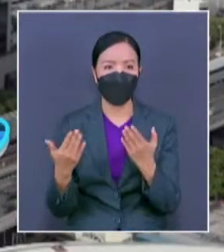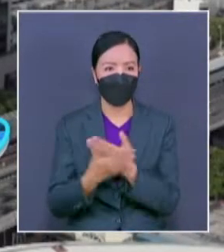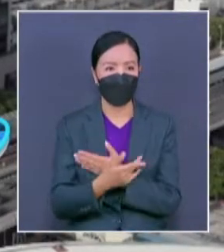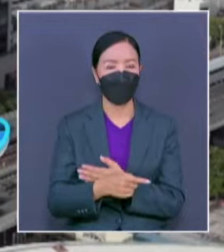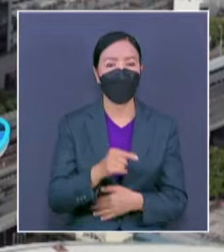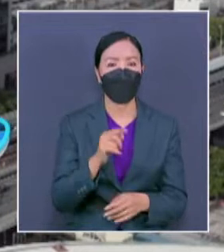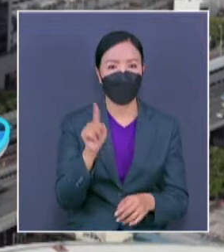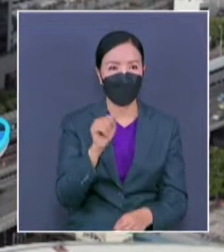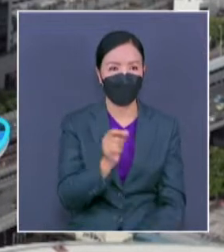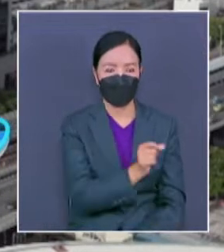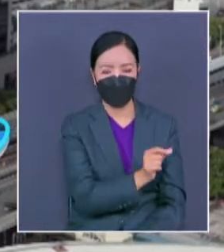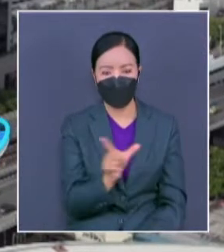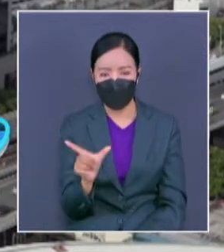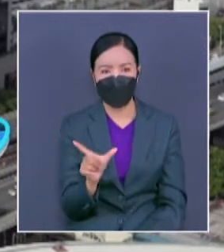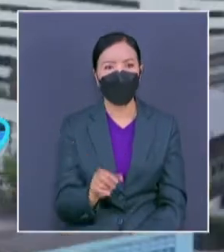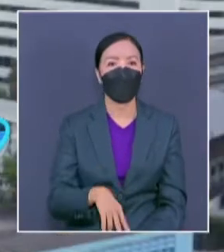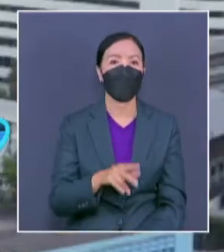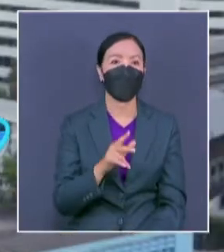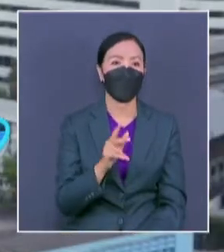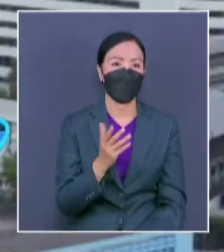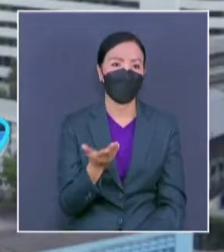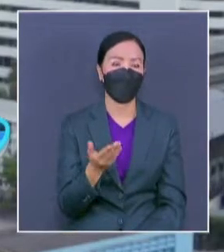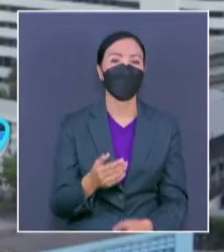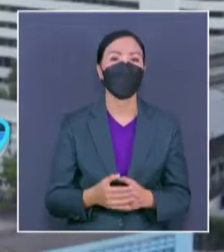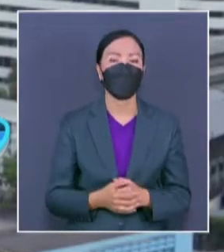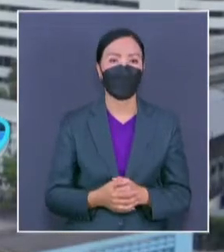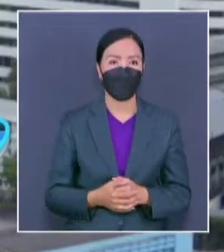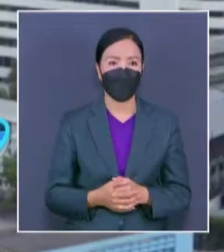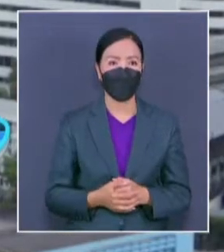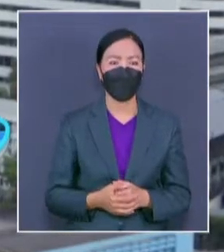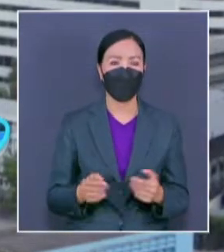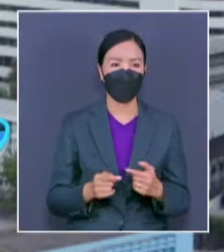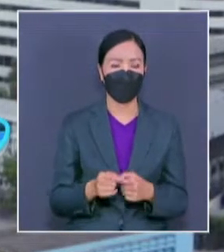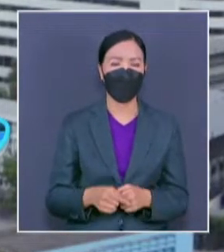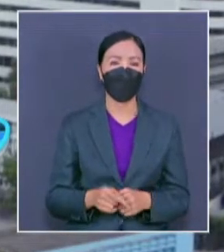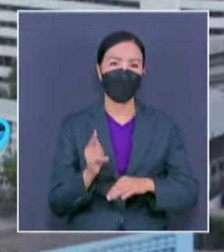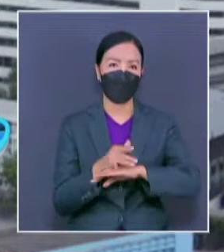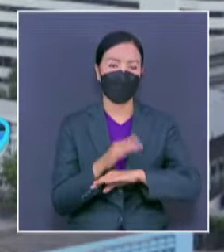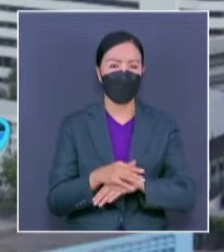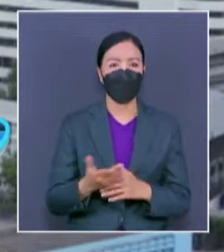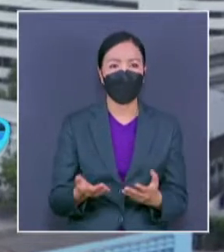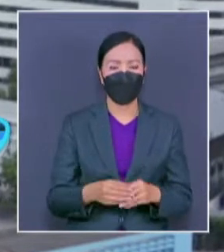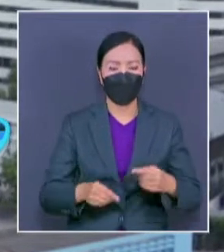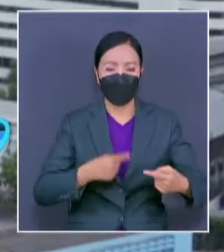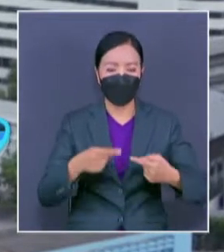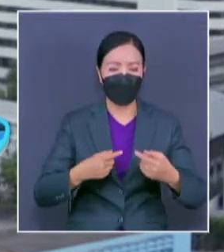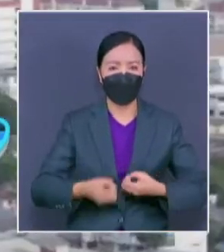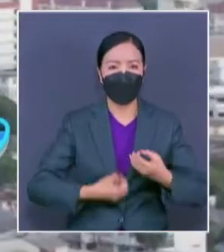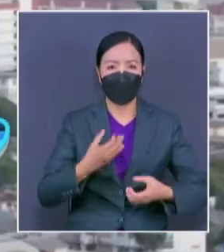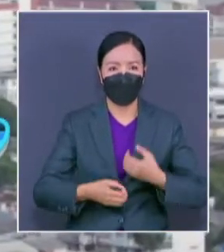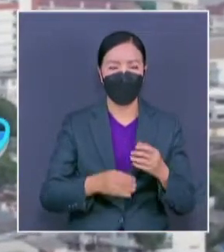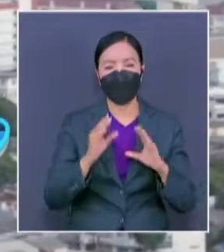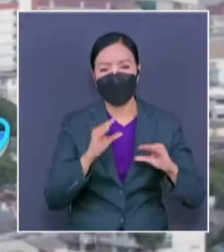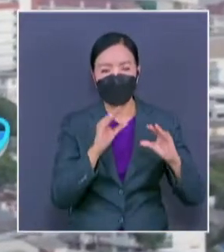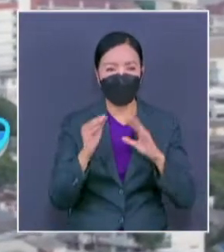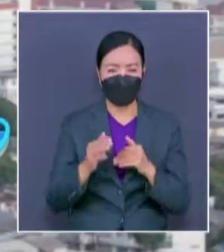หานครภาษาอังกฤษนะฮะ ค่ะ ทีนี้กลายเป็นโอ้โหประเด็นร้อนในโซเชียลเลยครับแสดงความคิดความเห็นวิพากษ์วิ